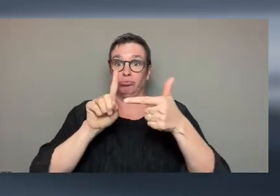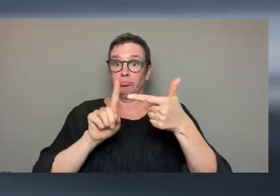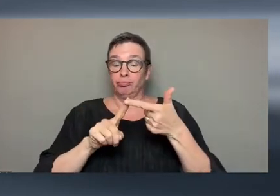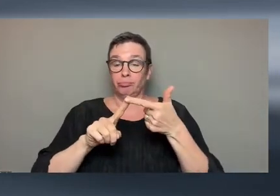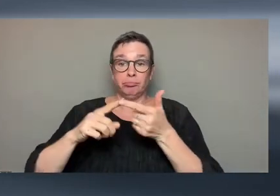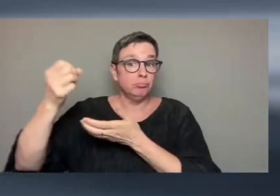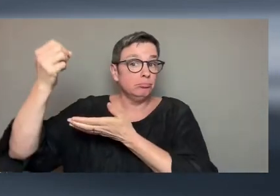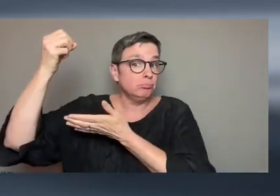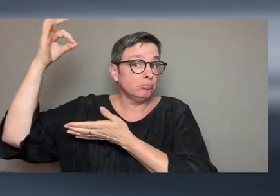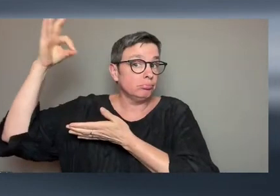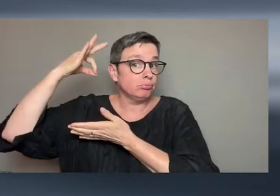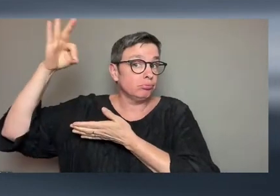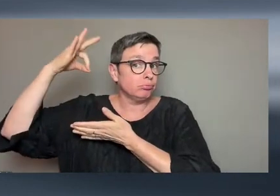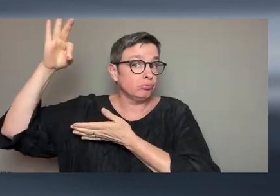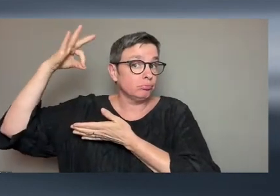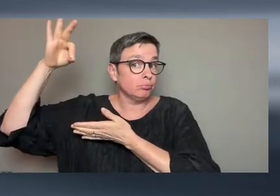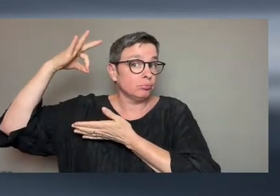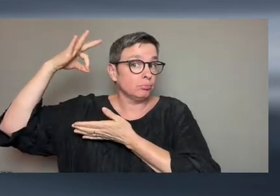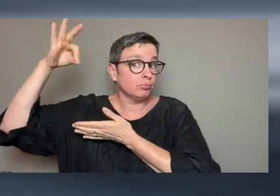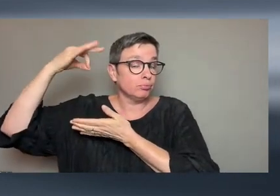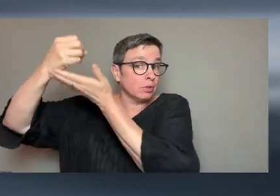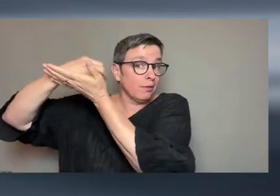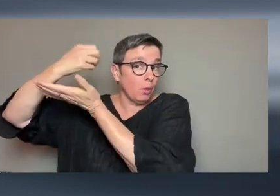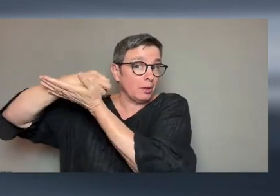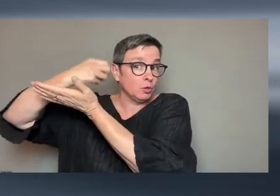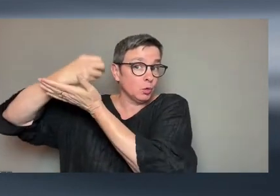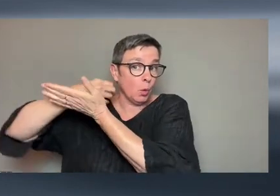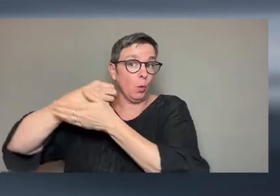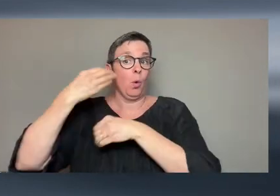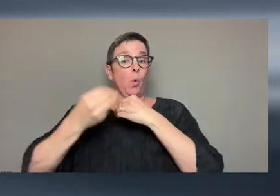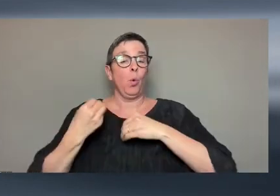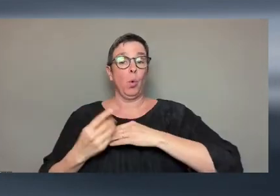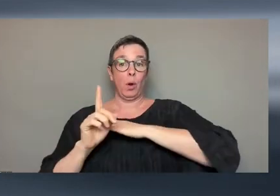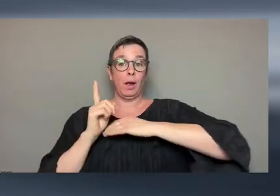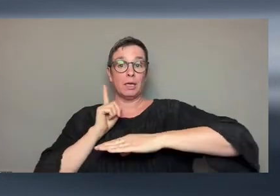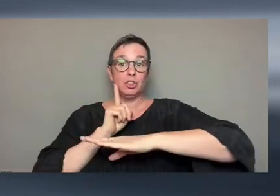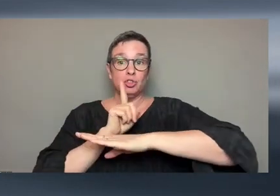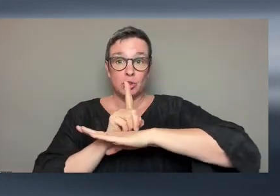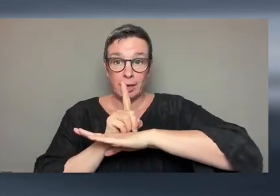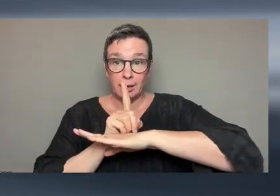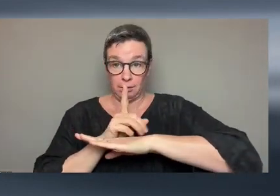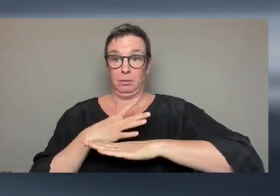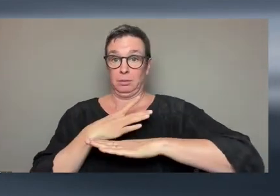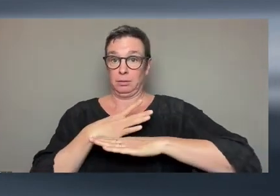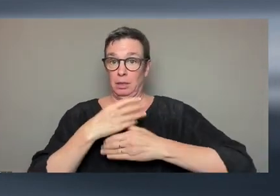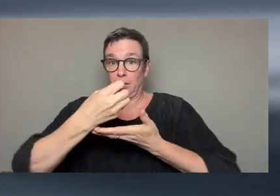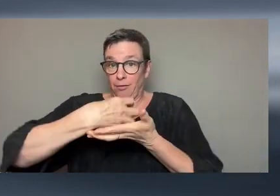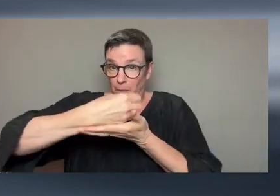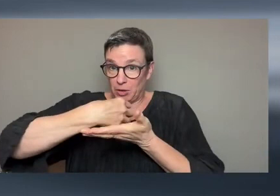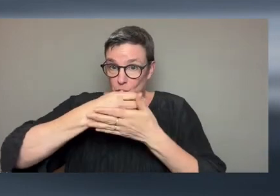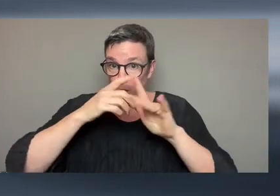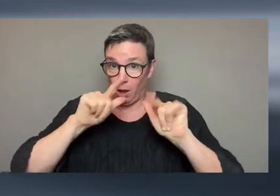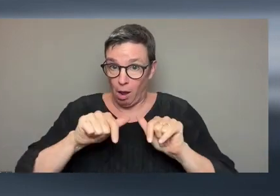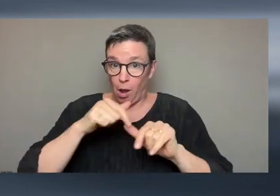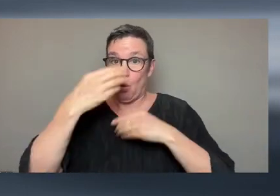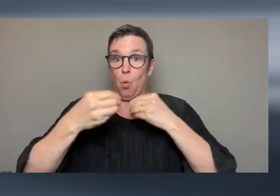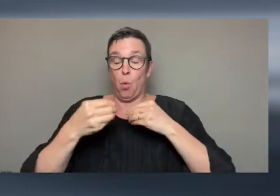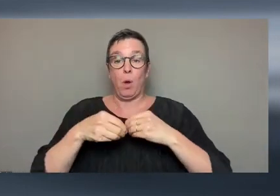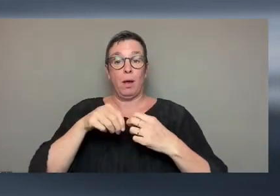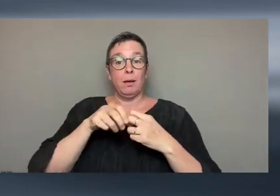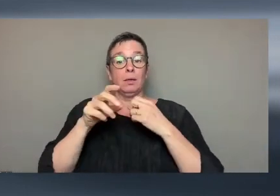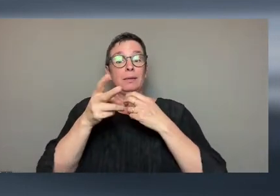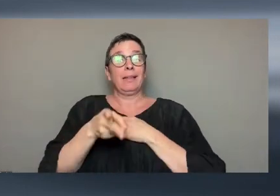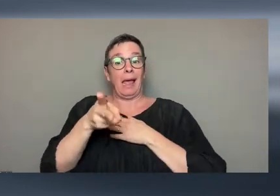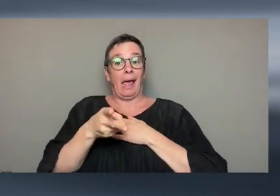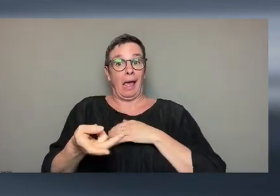annonces, lorsque vous êtes conseillé au guichet, lorsque vous êtes assis dans le train, mais aussi lorsque